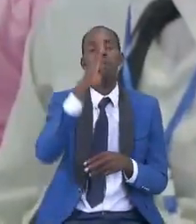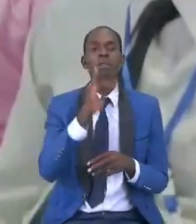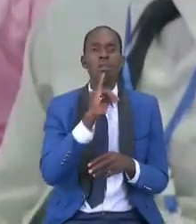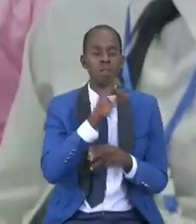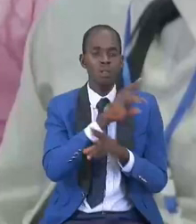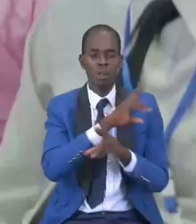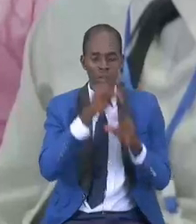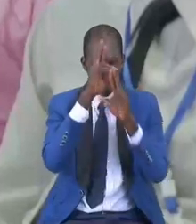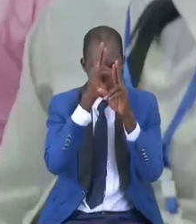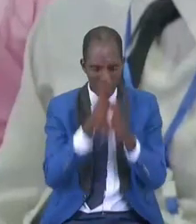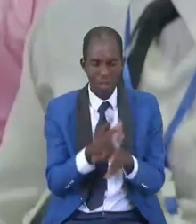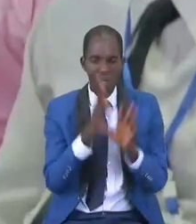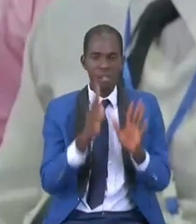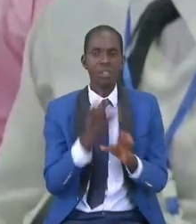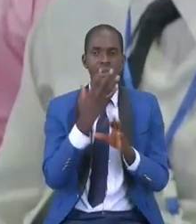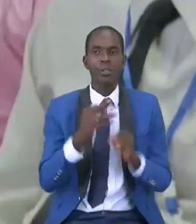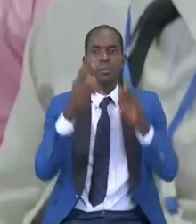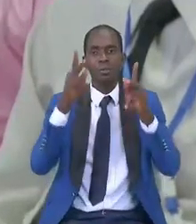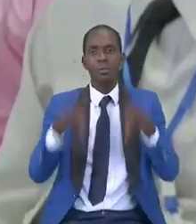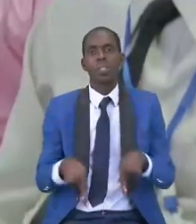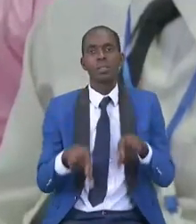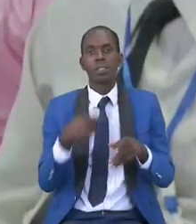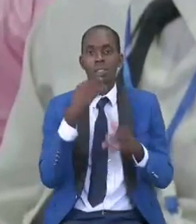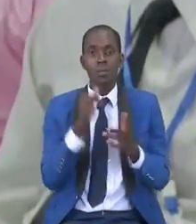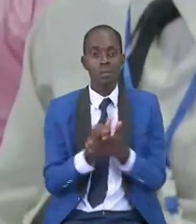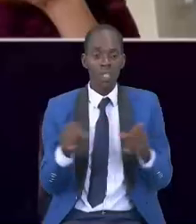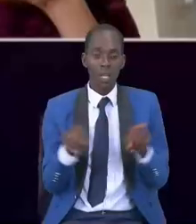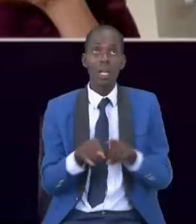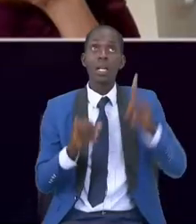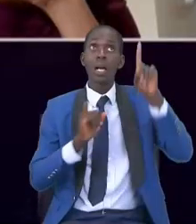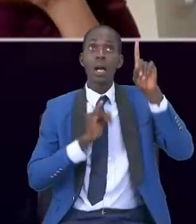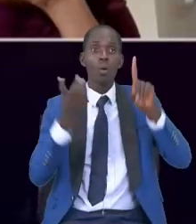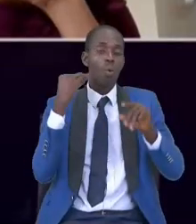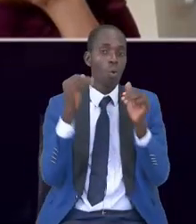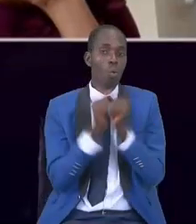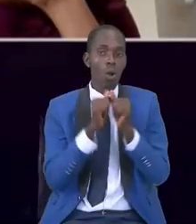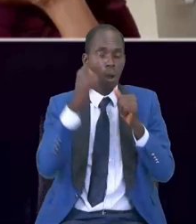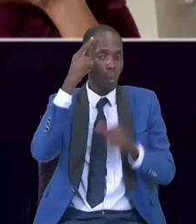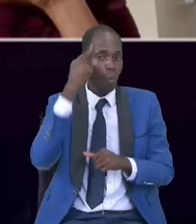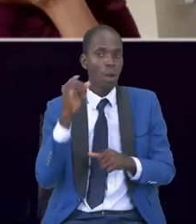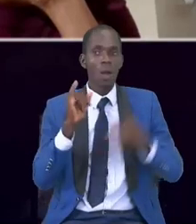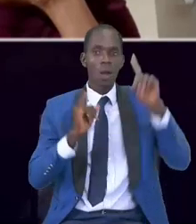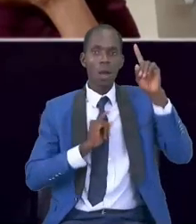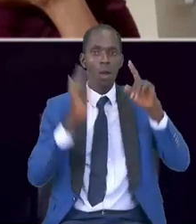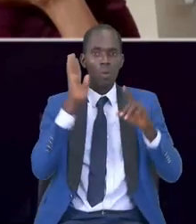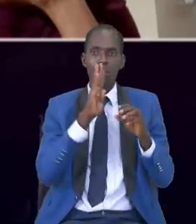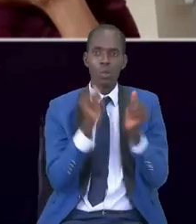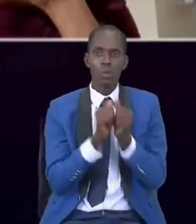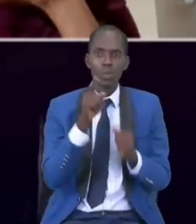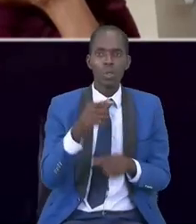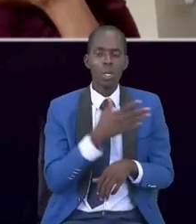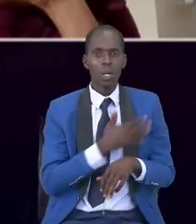Dieu ne fait acception de personne. Il a dit à Josué, comme j'ai été avec Moïse, je serai avec toi.